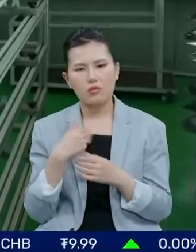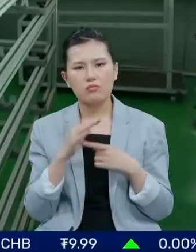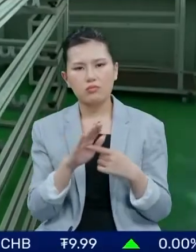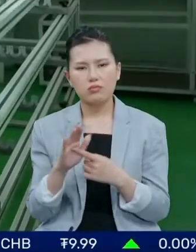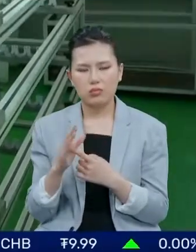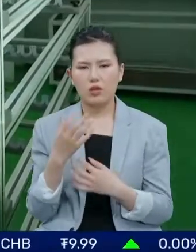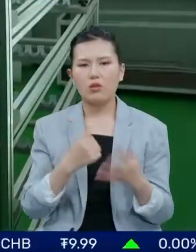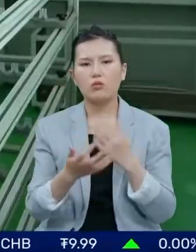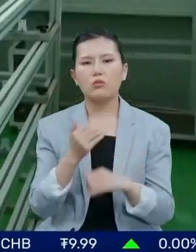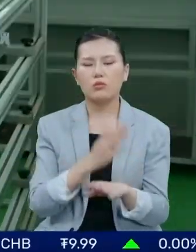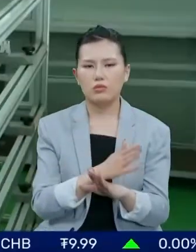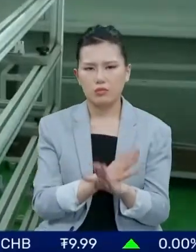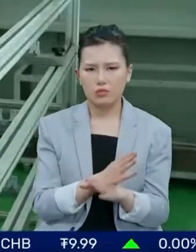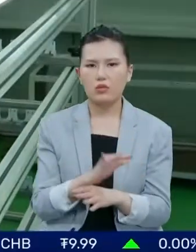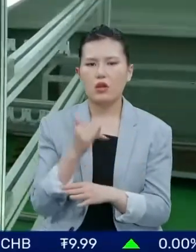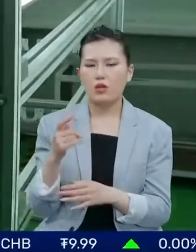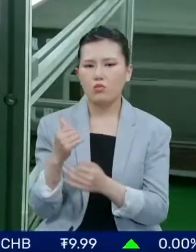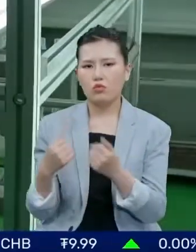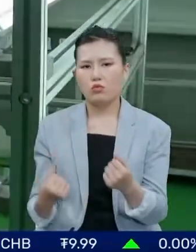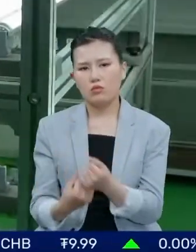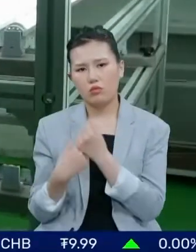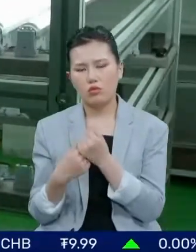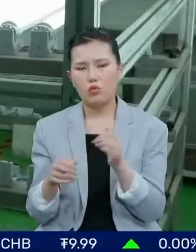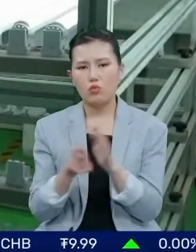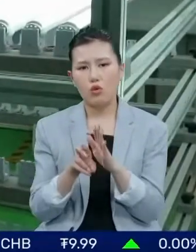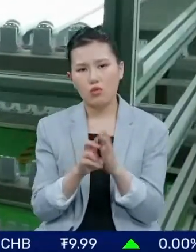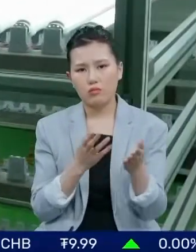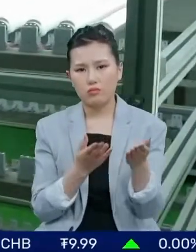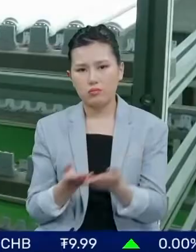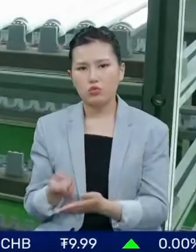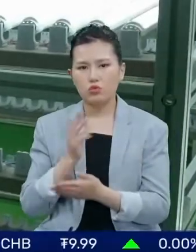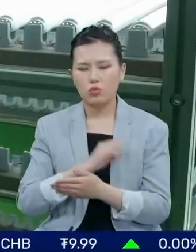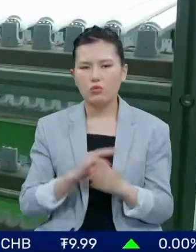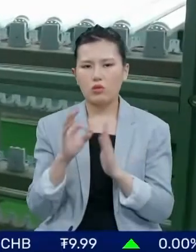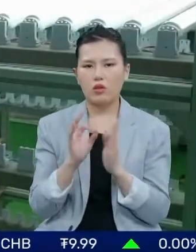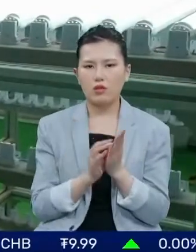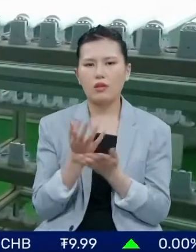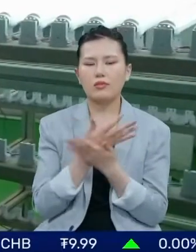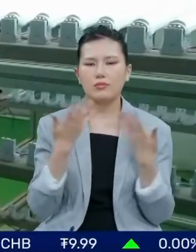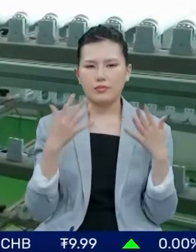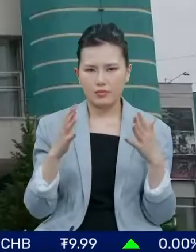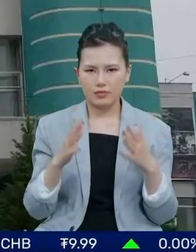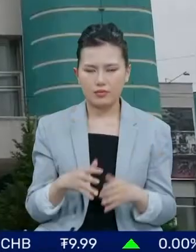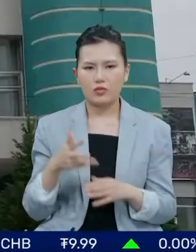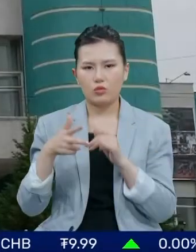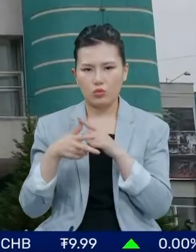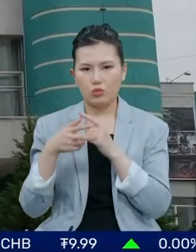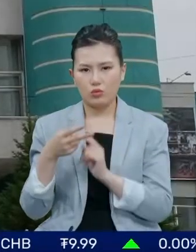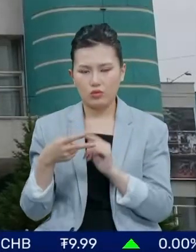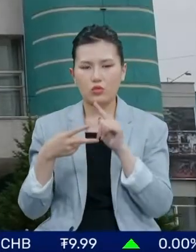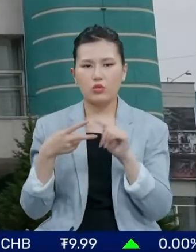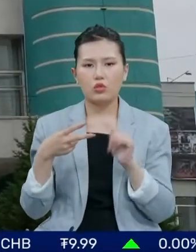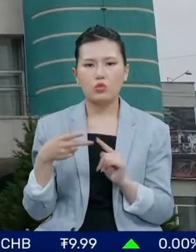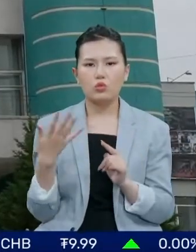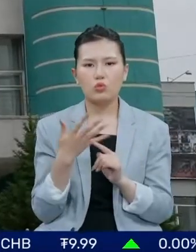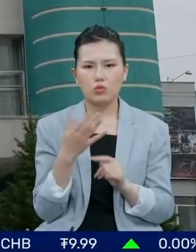оруулагчдад хөрөнгө оруулах боломжууд энд бас байгаа юмаа гэдэг хэлэлцүүлгүүдийг өрнсөн байгаа. Арга хэмжээний сүүлийн 2 өдөр